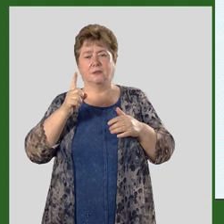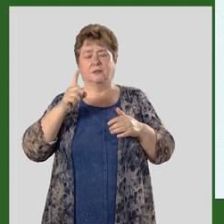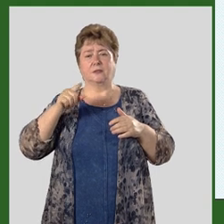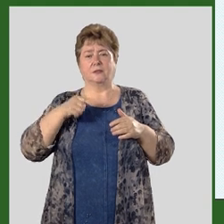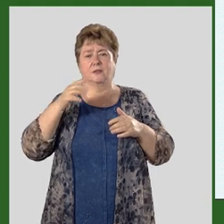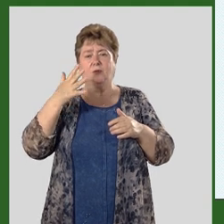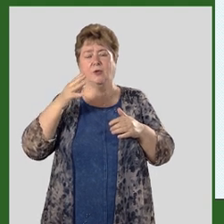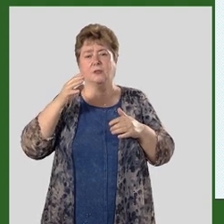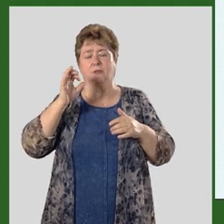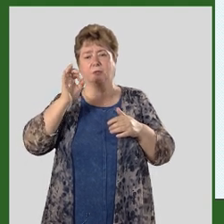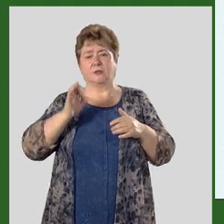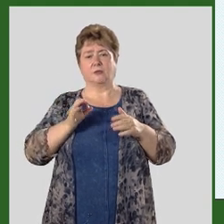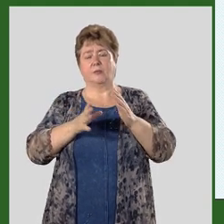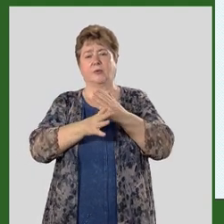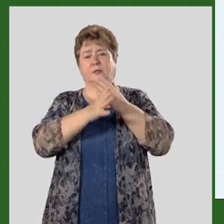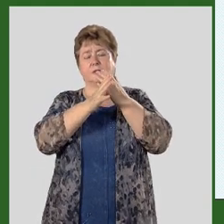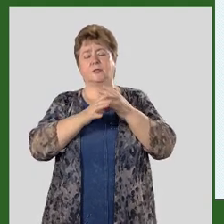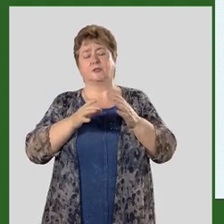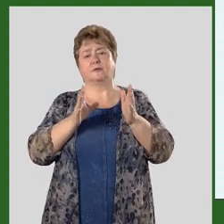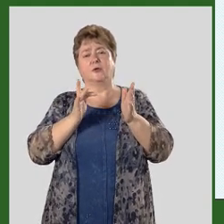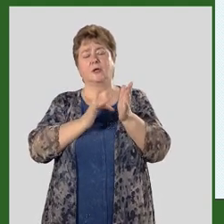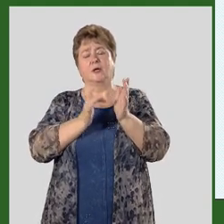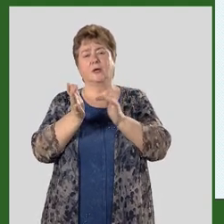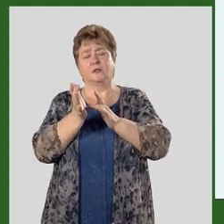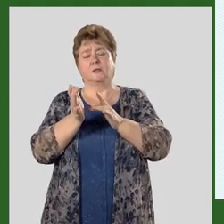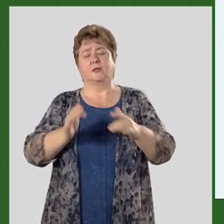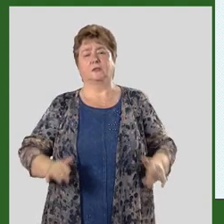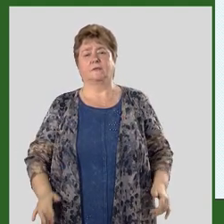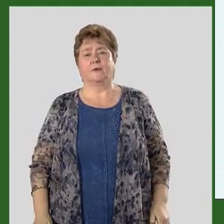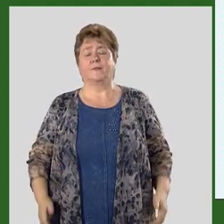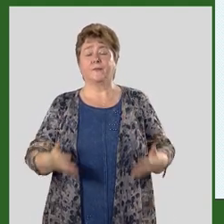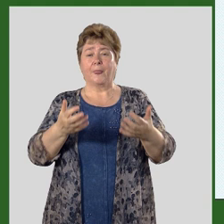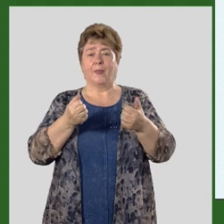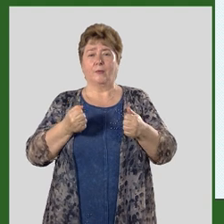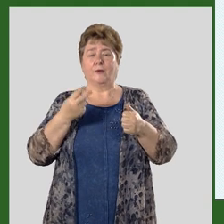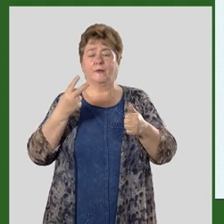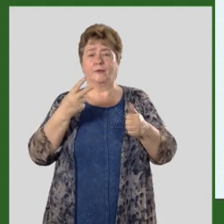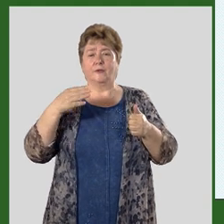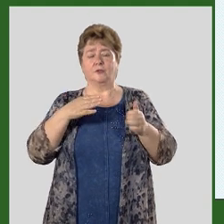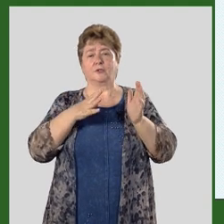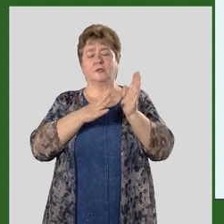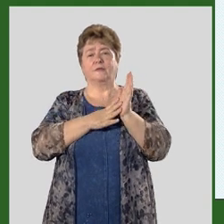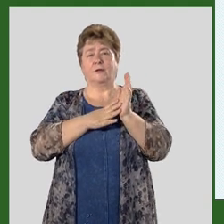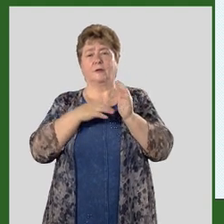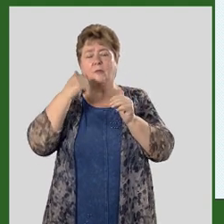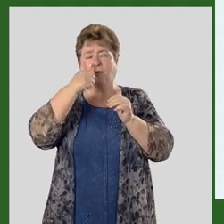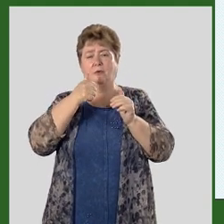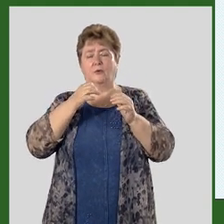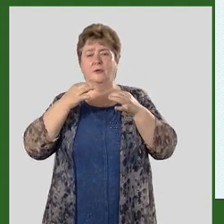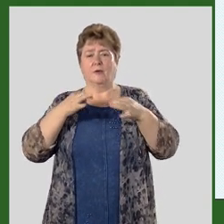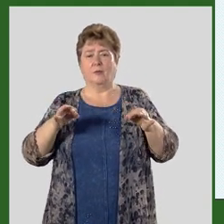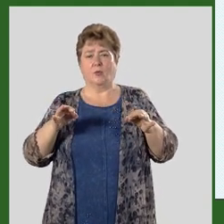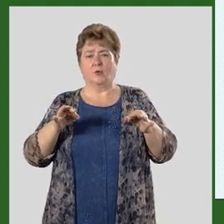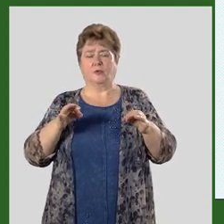11,5% населения поддерживают христианство. Принятый в 2009 году закон о